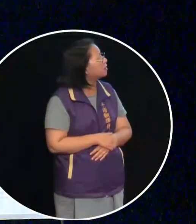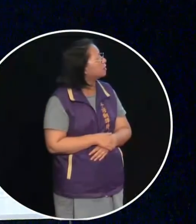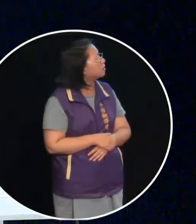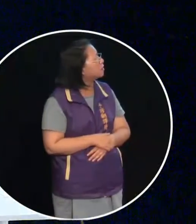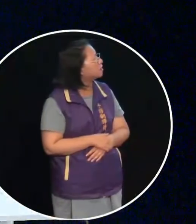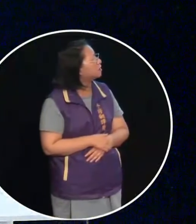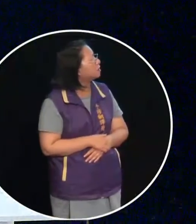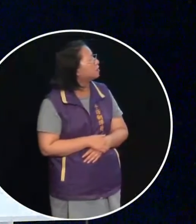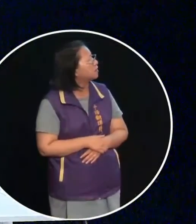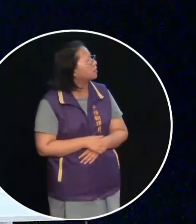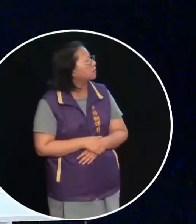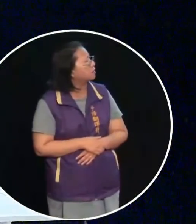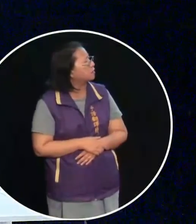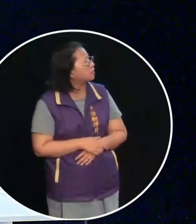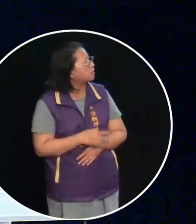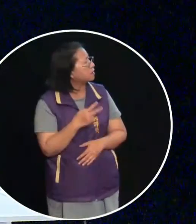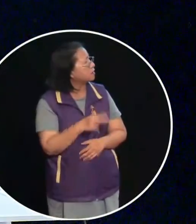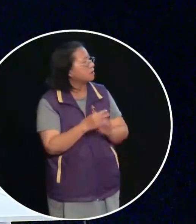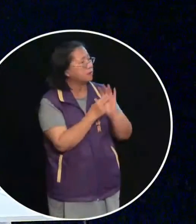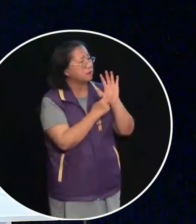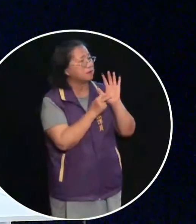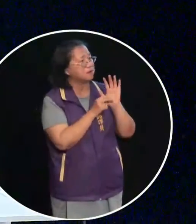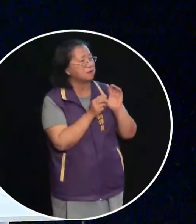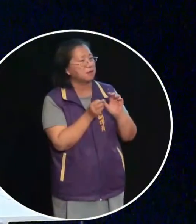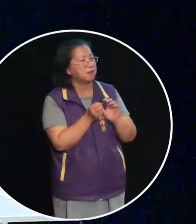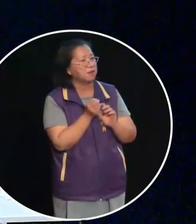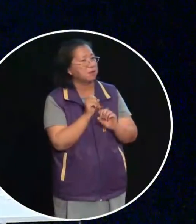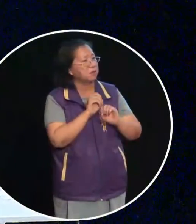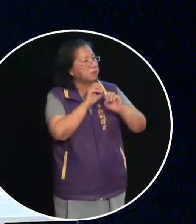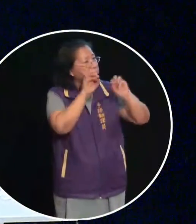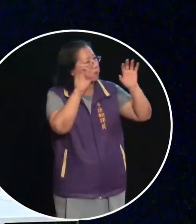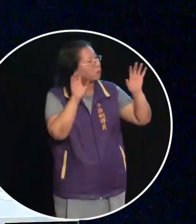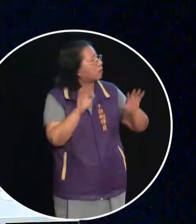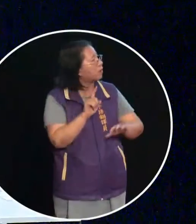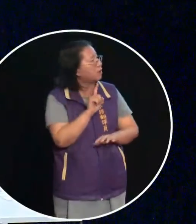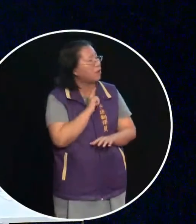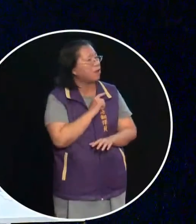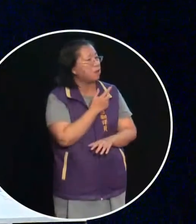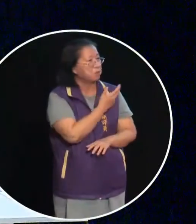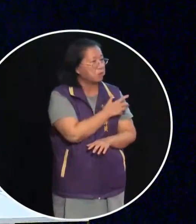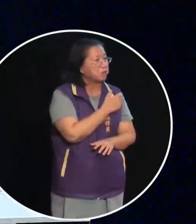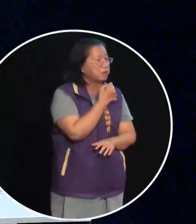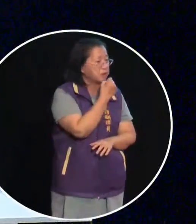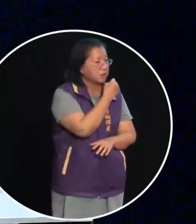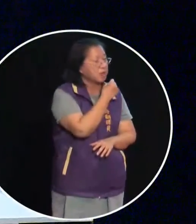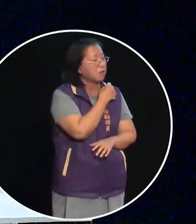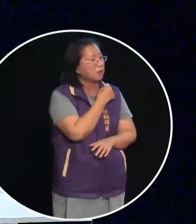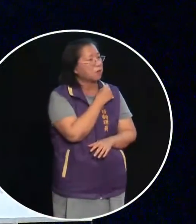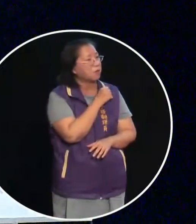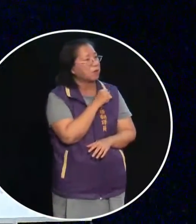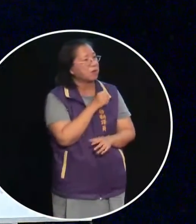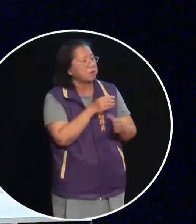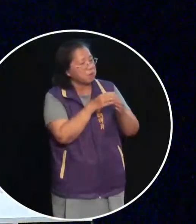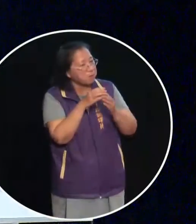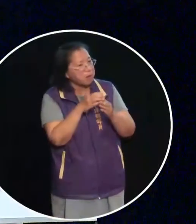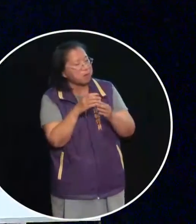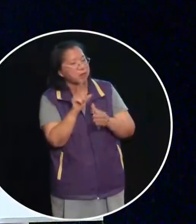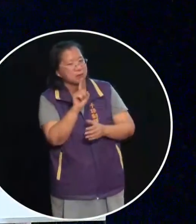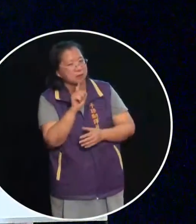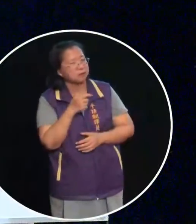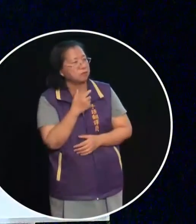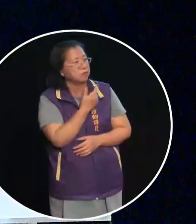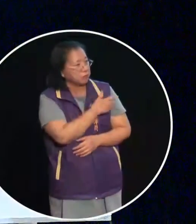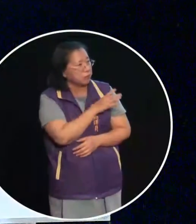一些那个放气球啊，我是一个不管是台湾不管也是在日本，我经常我们看到。